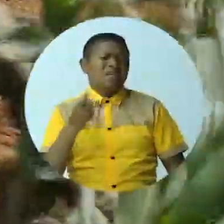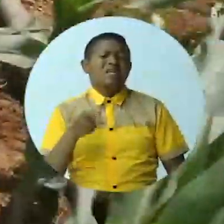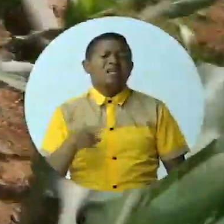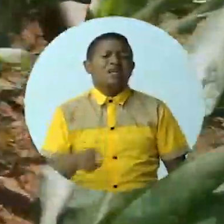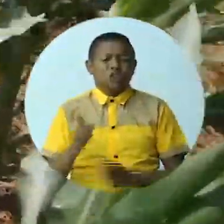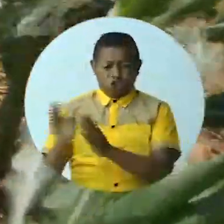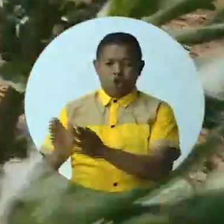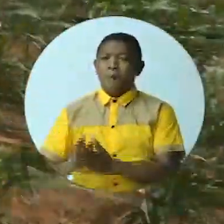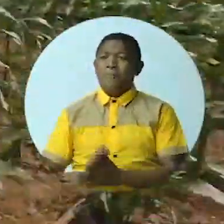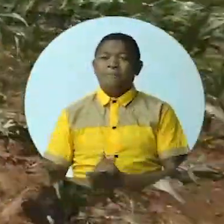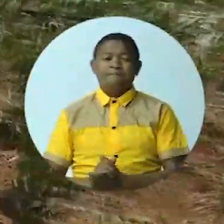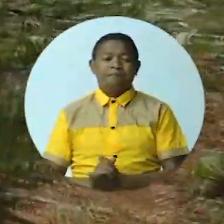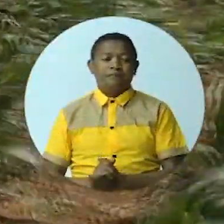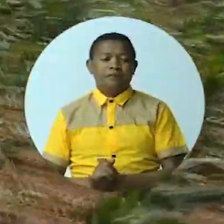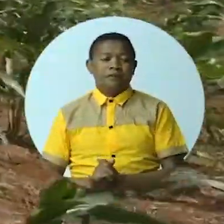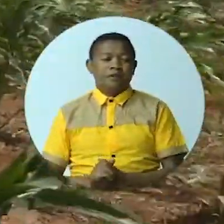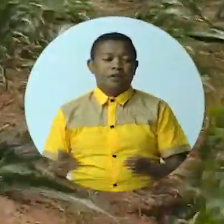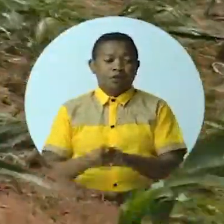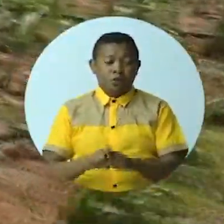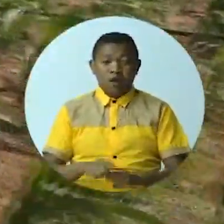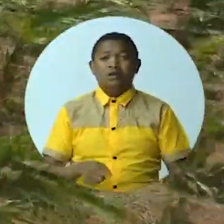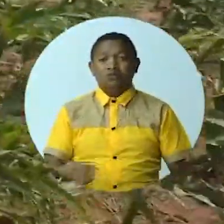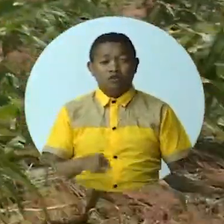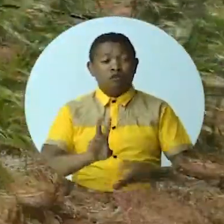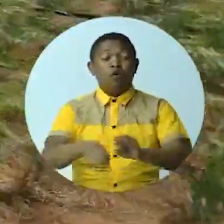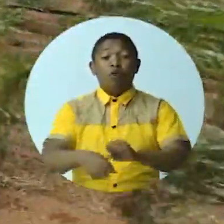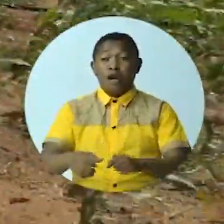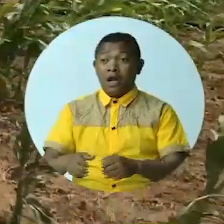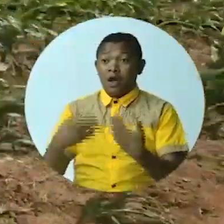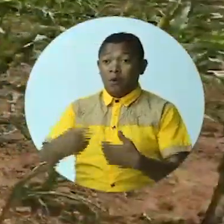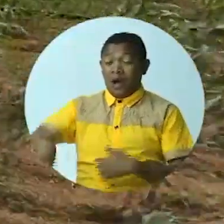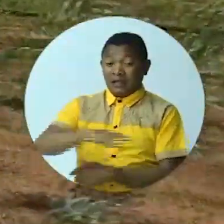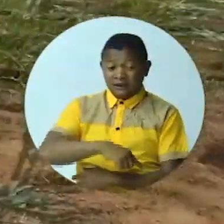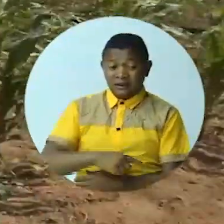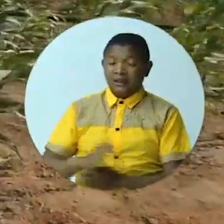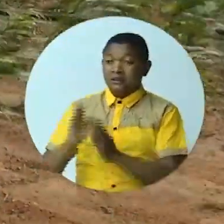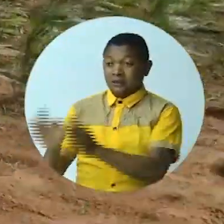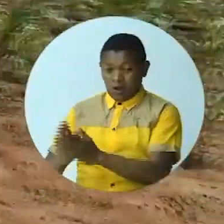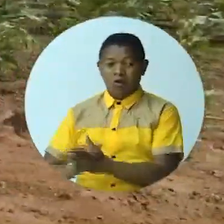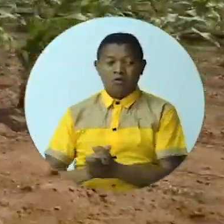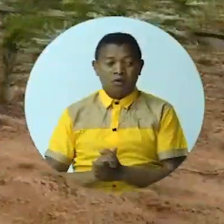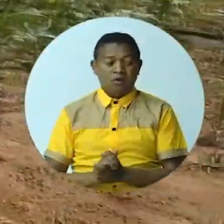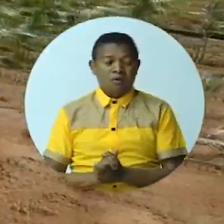fanamby apetraka amintsika vaholana ho apetrantsika dia zany kommuna fotaky zany